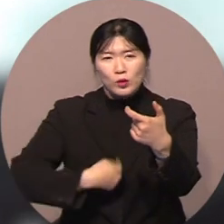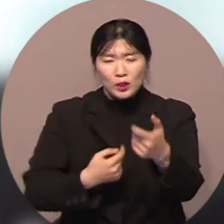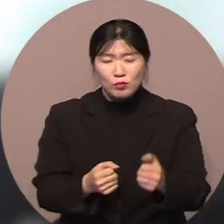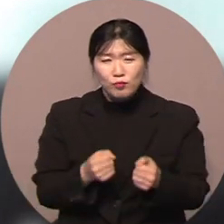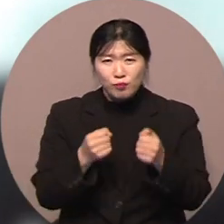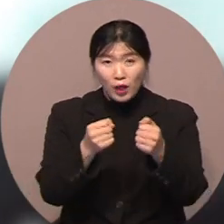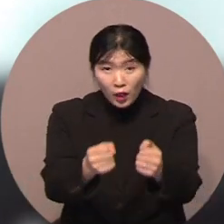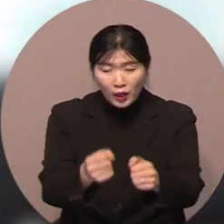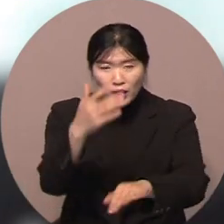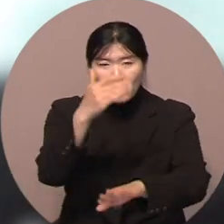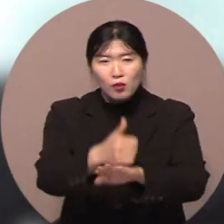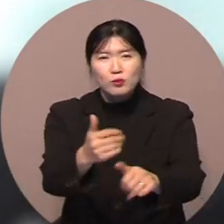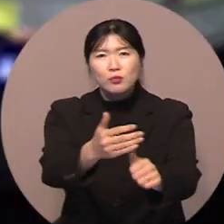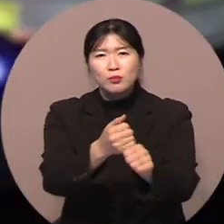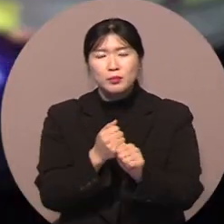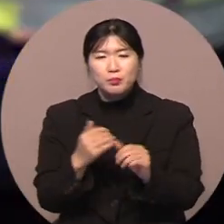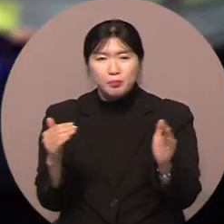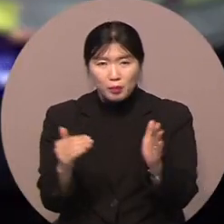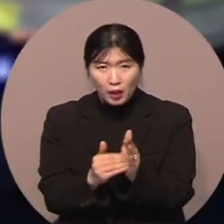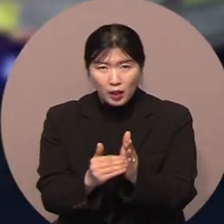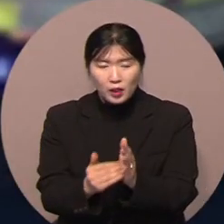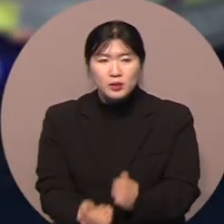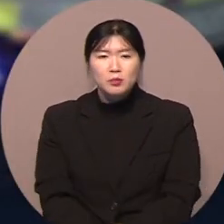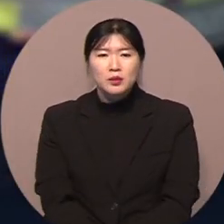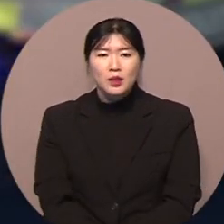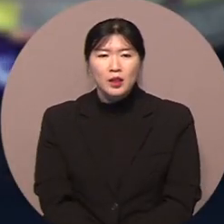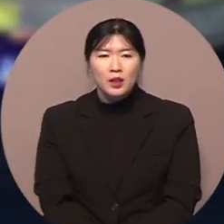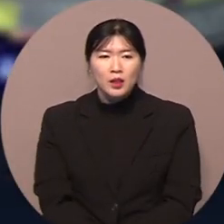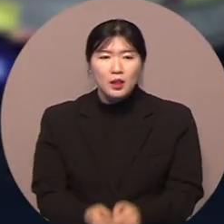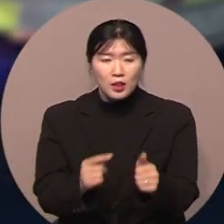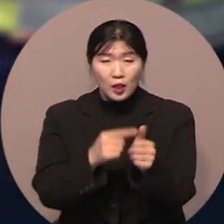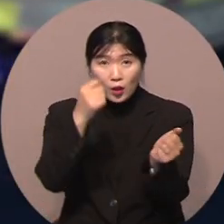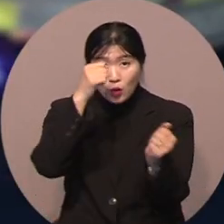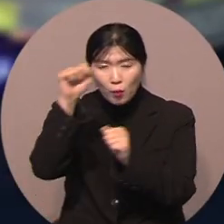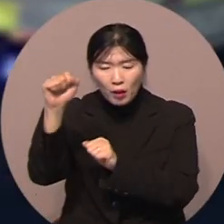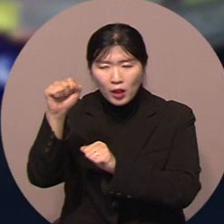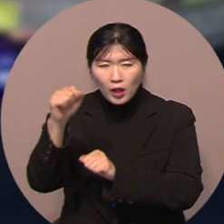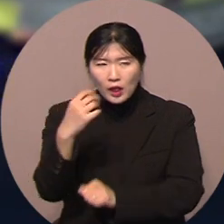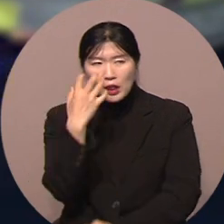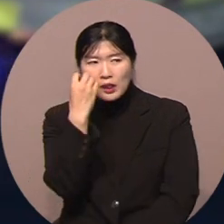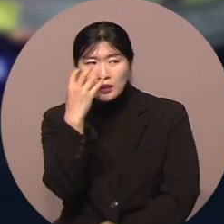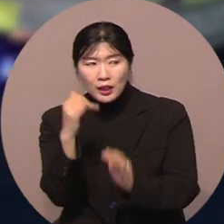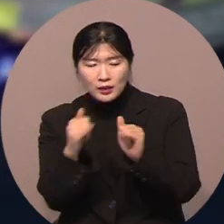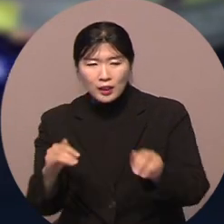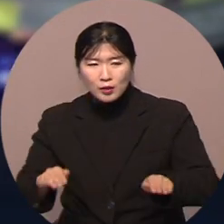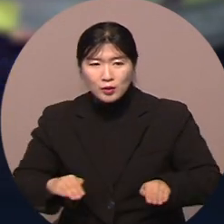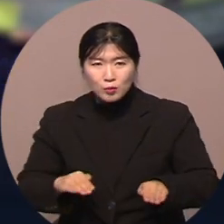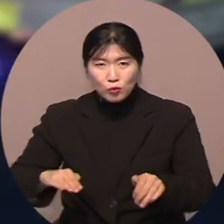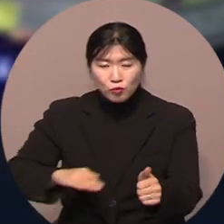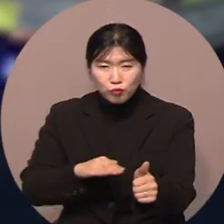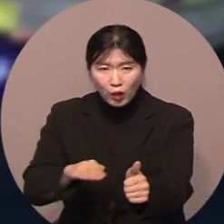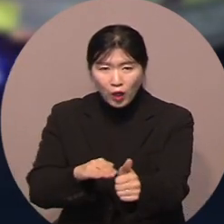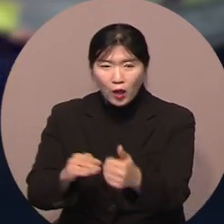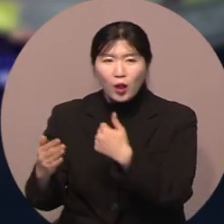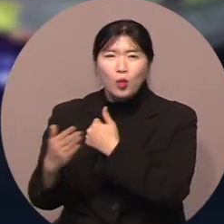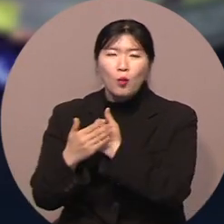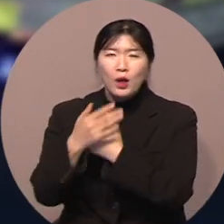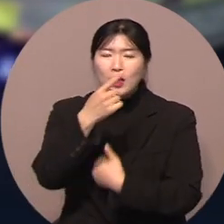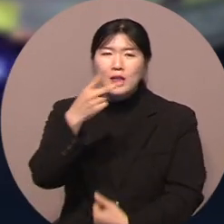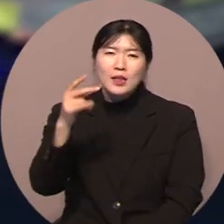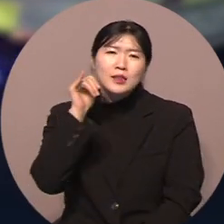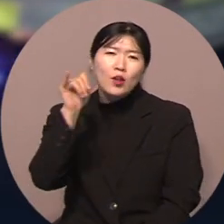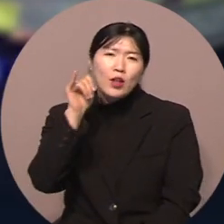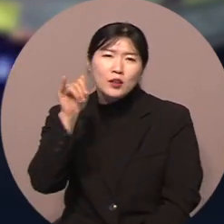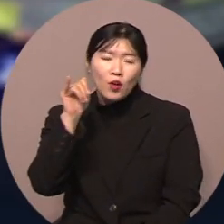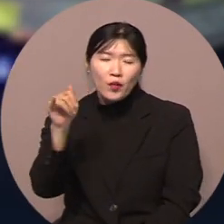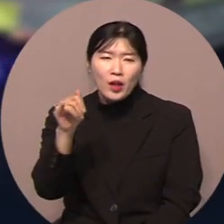결 붙잡혔습니다 용의자가 도니까 그 그 용이 차량을 계속 추적하면서 계속 112